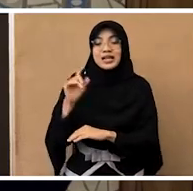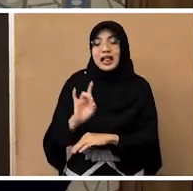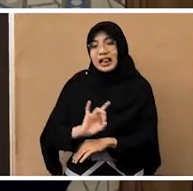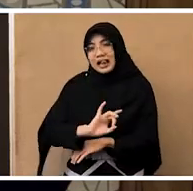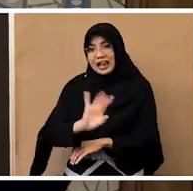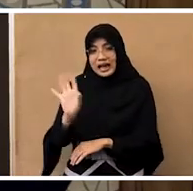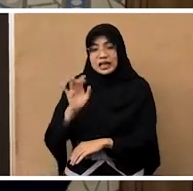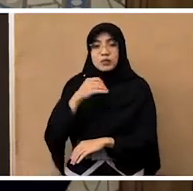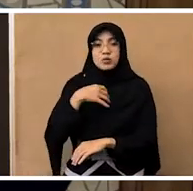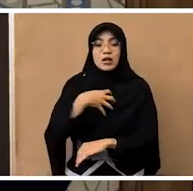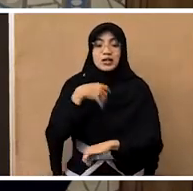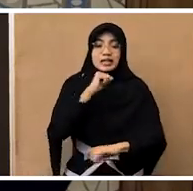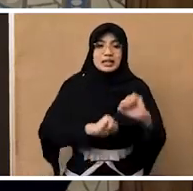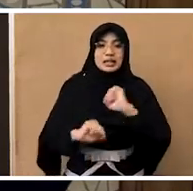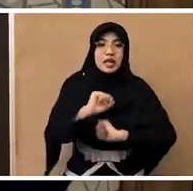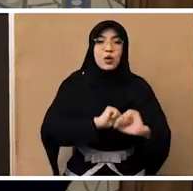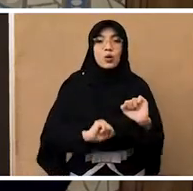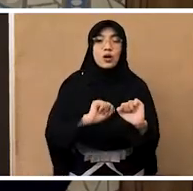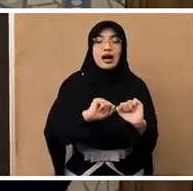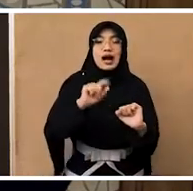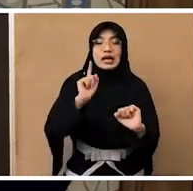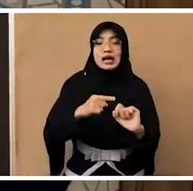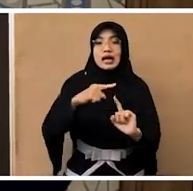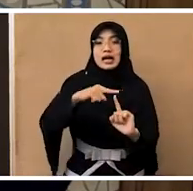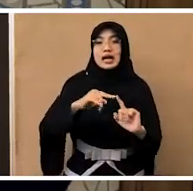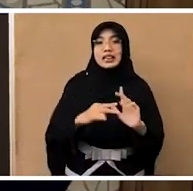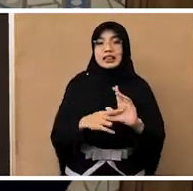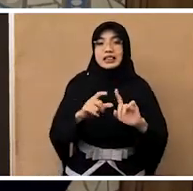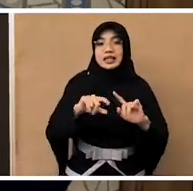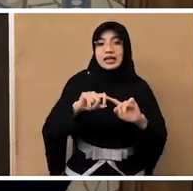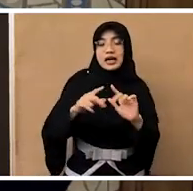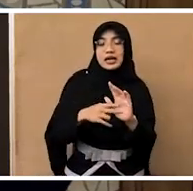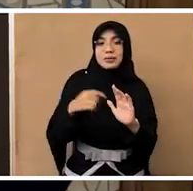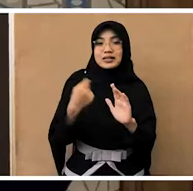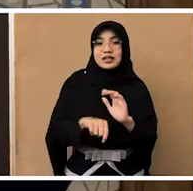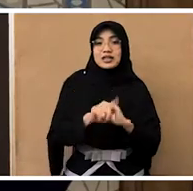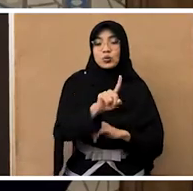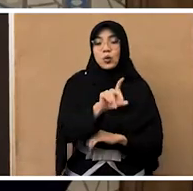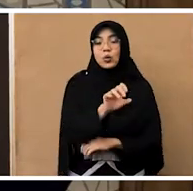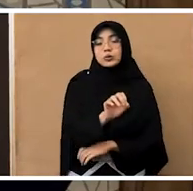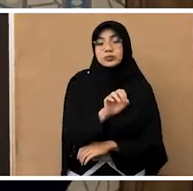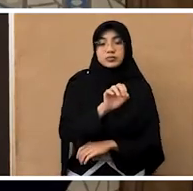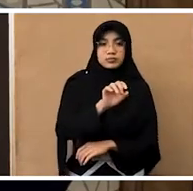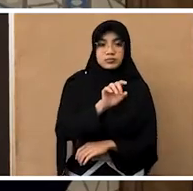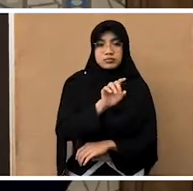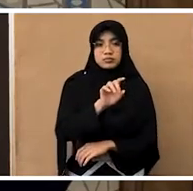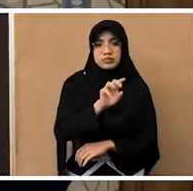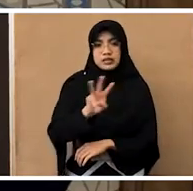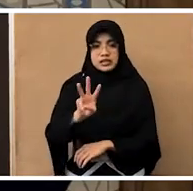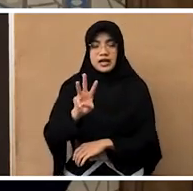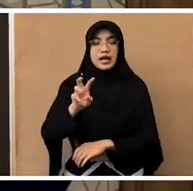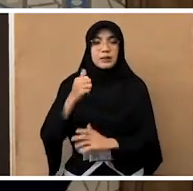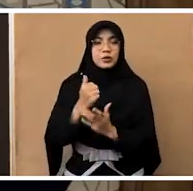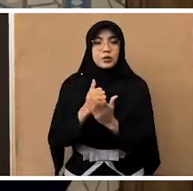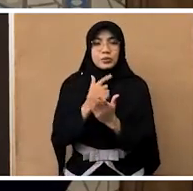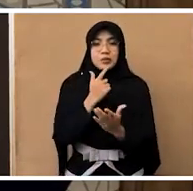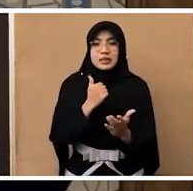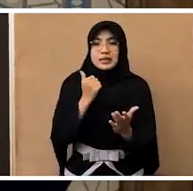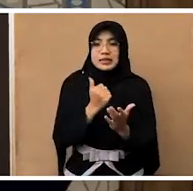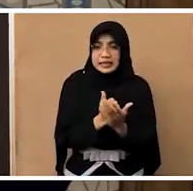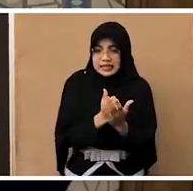adalah terkait dengan tindakan ya Selain pemindahan ada tindakan yang ada satu di pasal 1 tikus 103 itu yang krusial juga